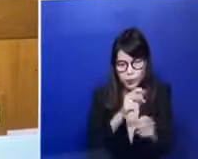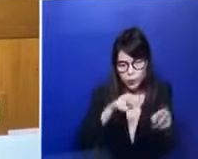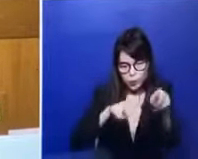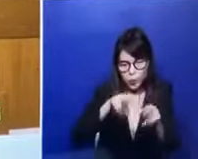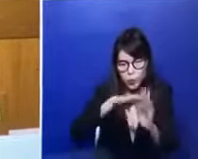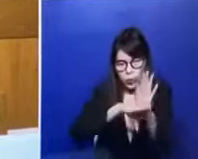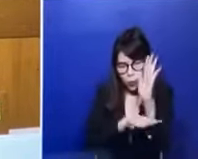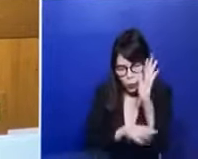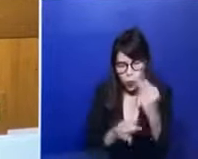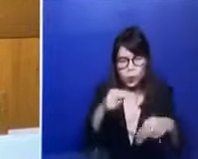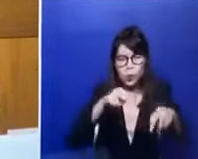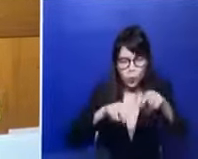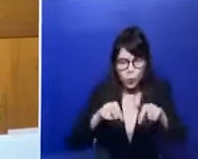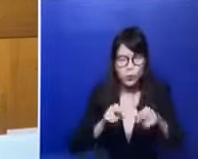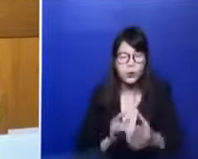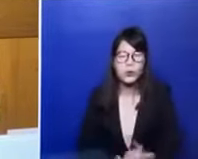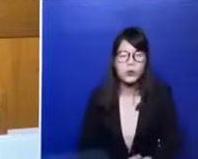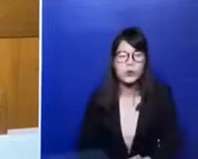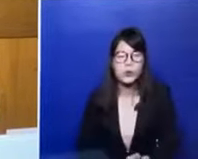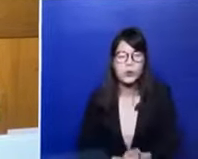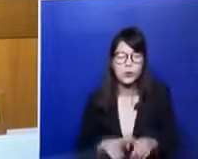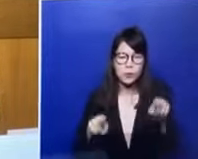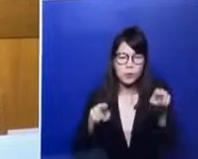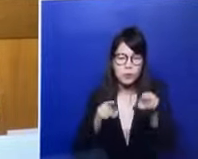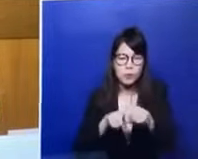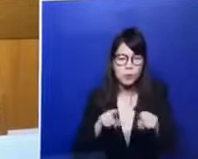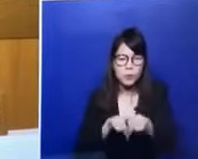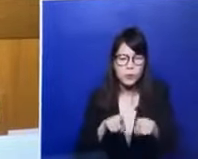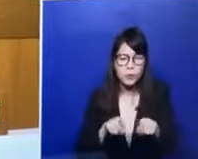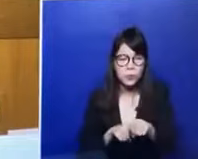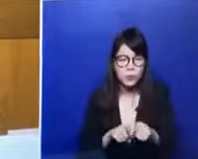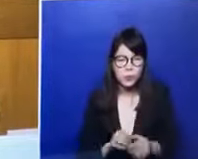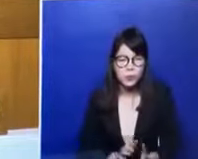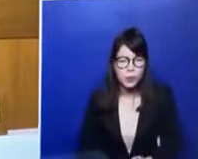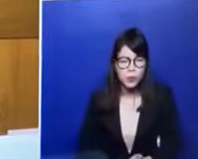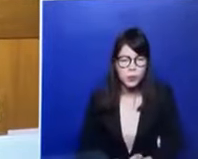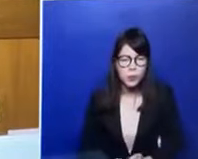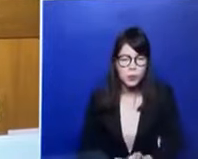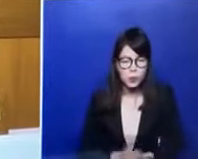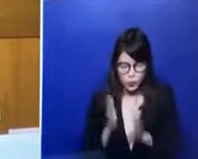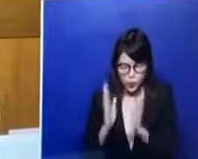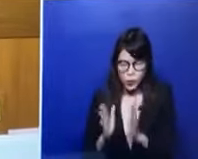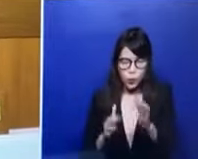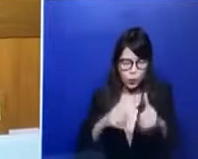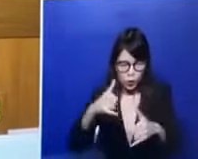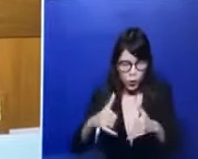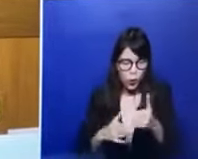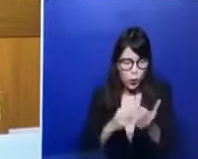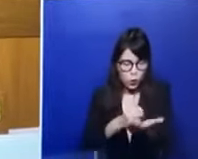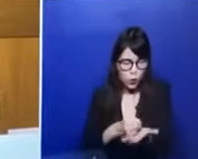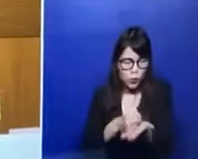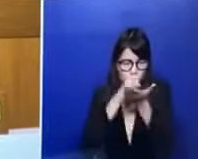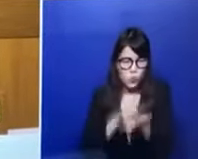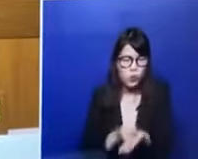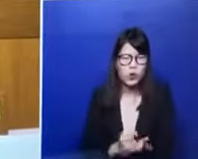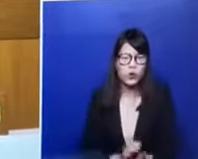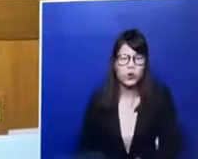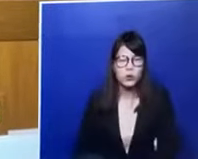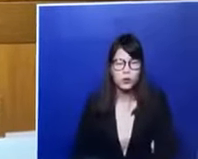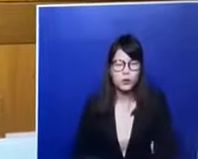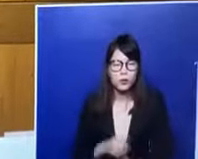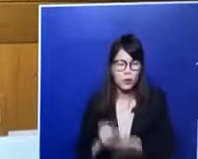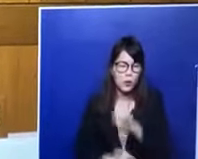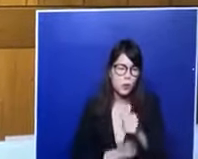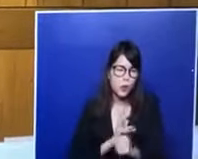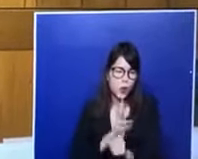ทุจริตได้มากขึ้นเปรียบเสมือนมีให้แมวมากกว่า60ล้านตัวมาช่วยดูแลทุจริตให้มากขึ้นด้วยเพราะฉะนั้นตั้งแต่ปี